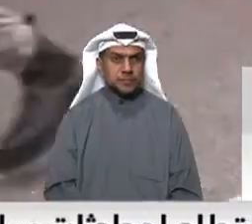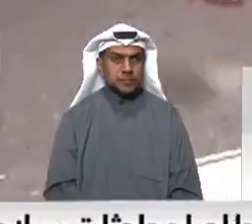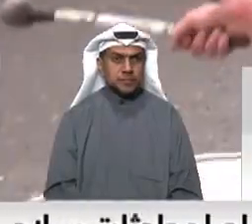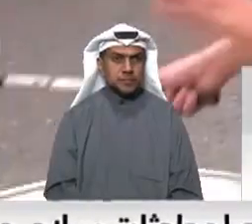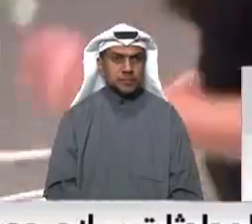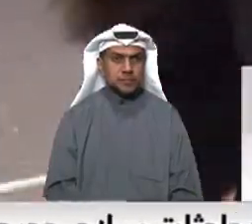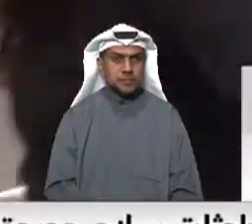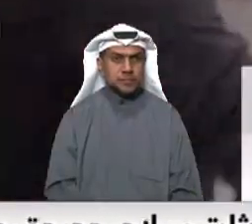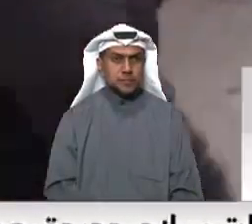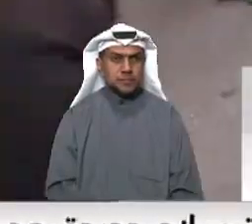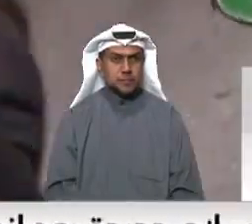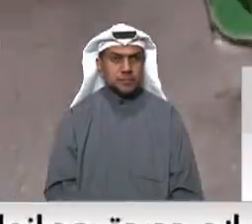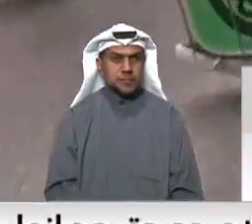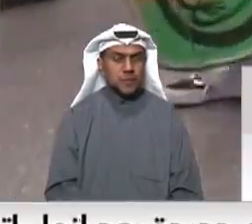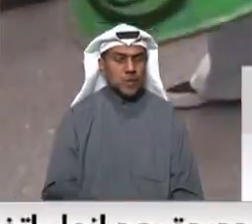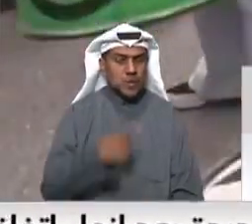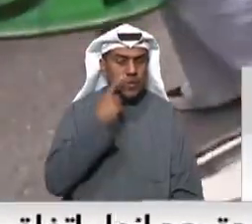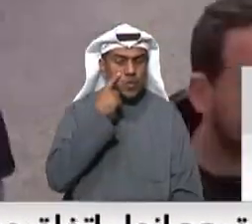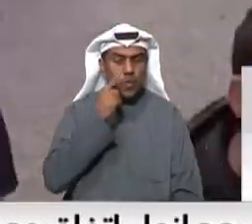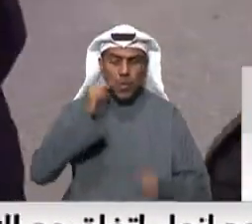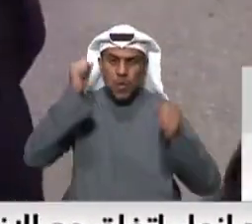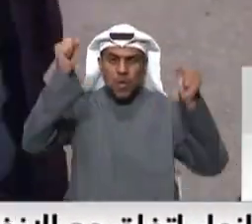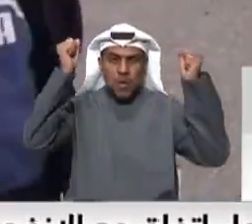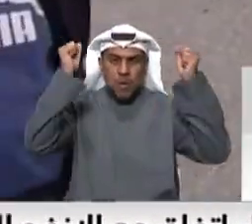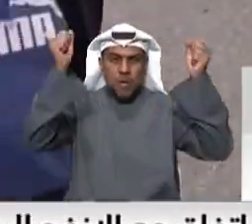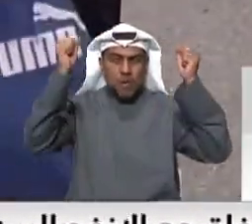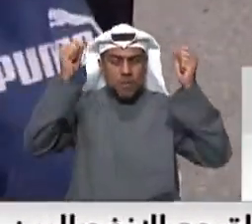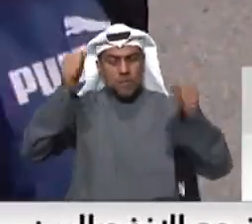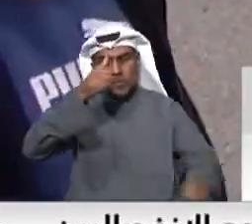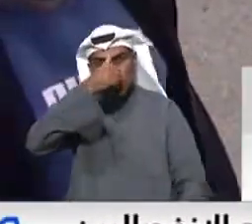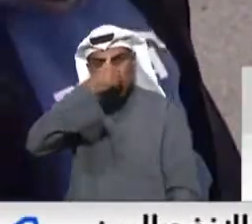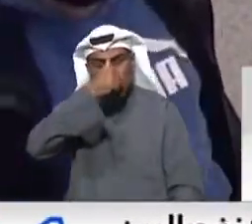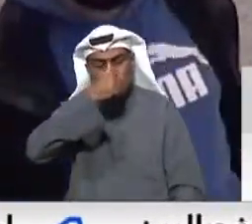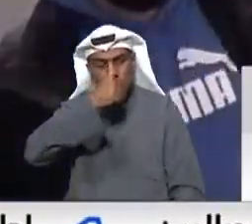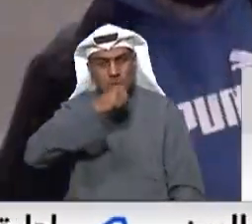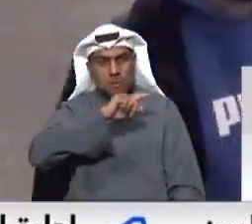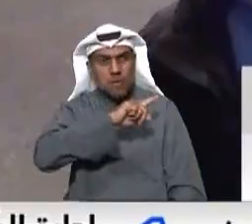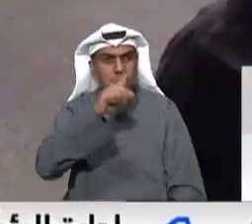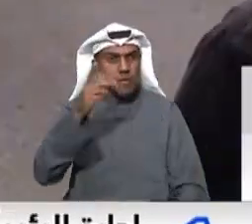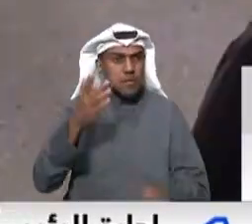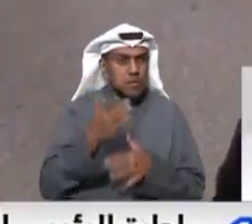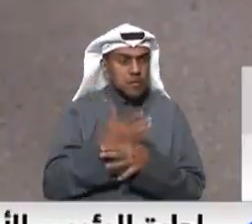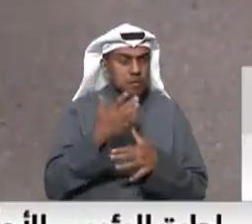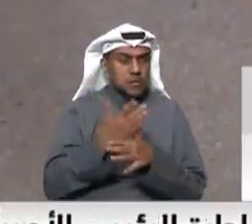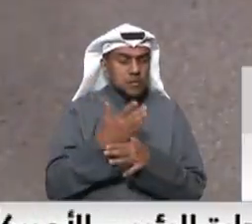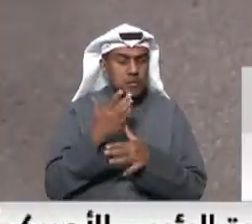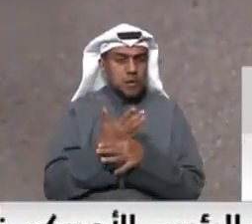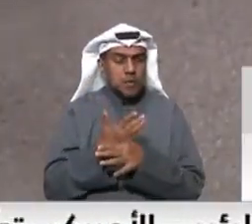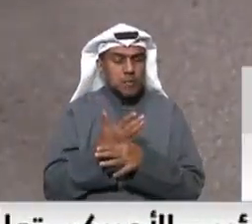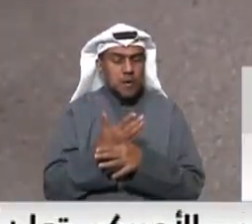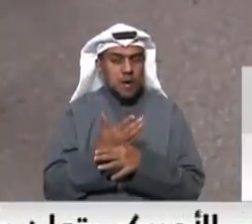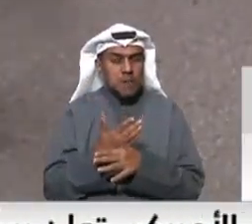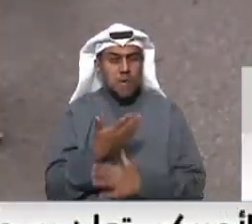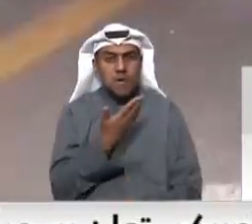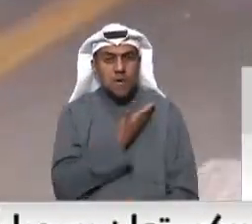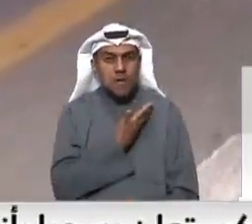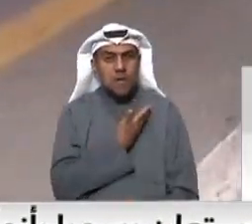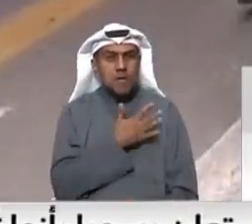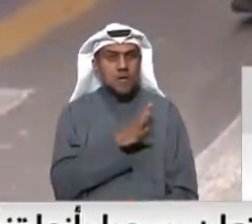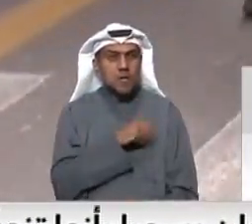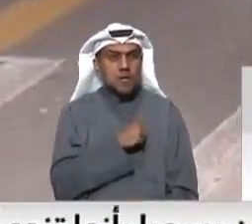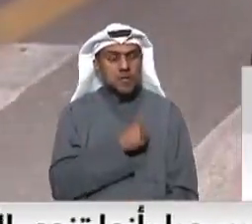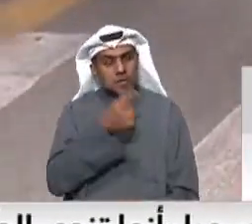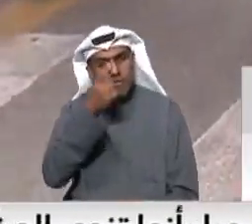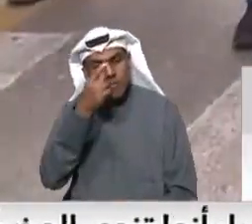بالطبول وشعارات التأييد لمحاكمة المحتل الإسرائيلي على جرائم الإبادة الجماعية في غزة وغيرها